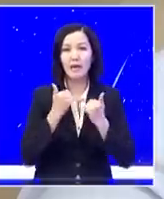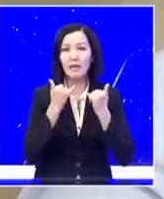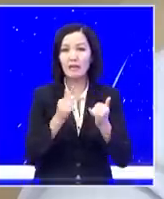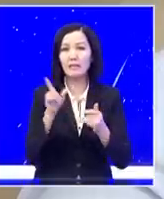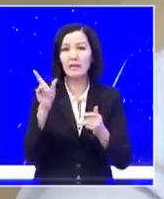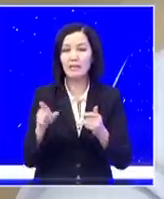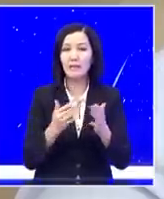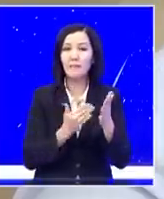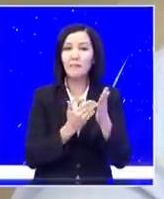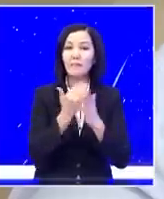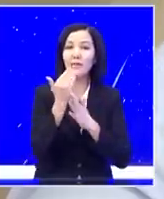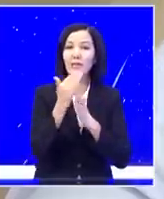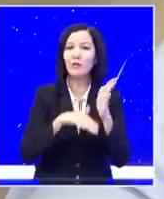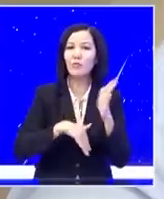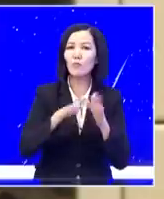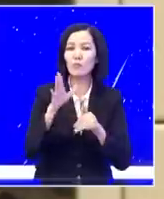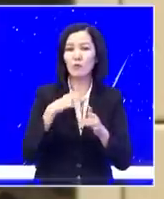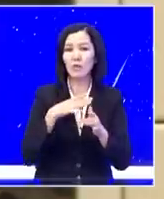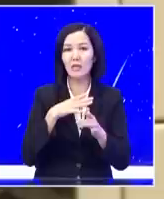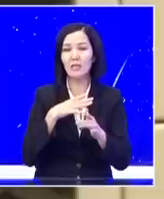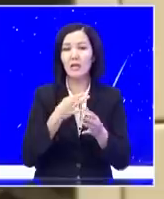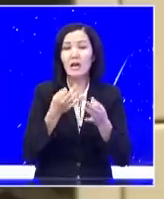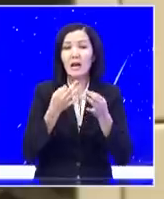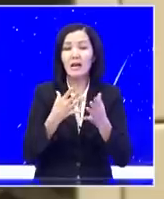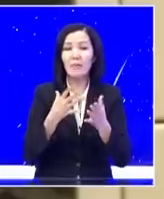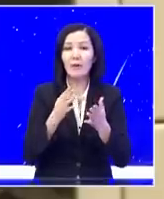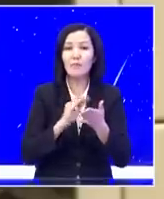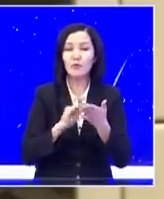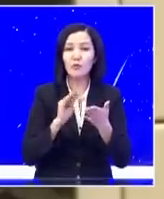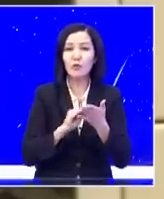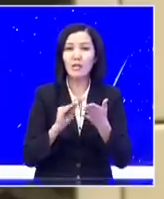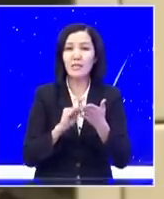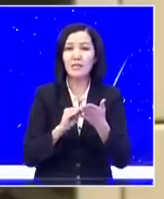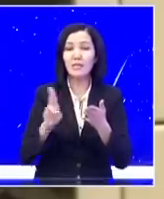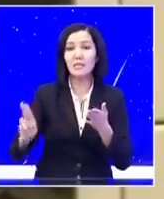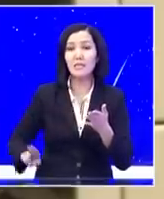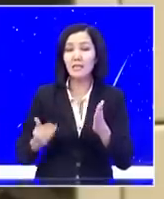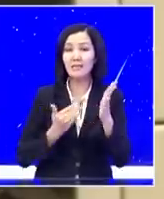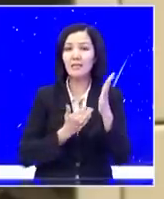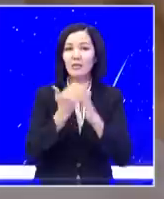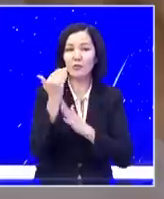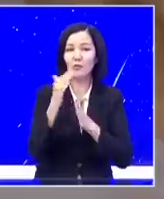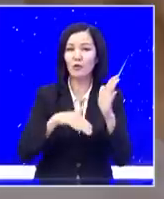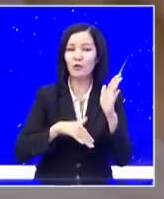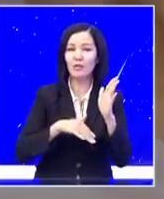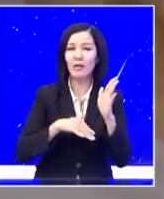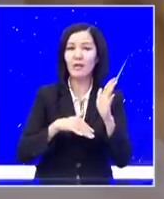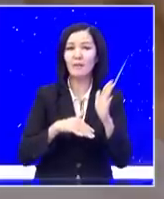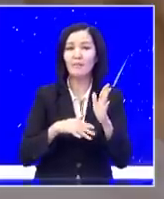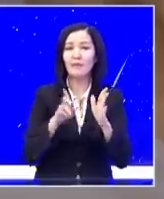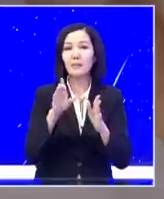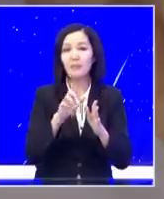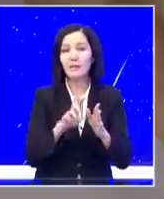шығарды, даралады. Қатардағы қарапайым тілшіліктен бастап, тіршіліктегі нар тұлғаға дейін жеткізді. Бейсен Құранбектің